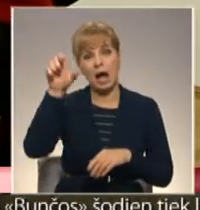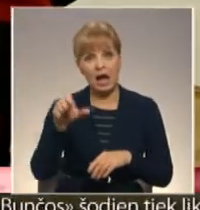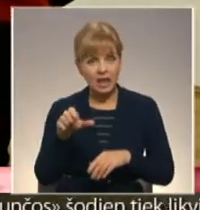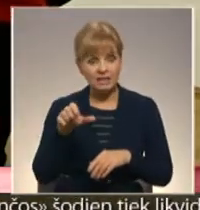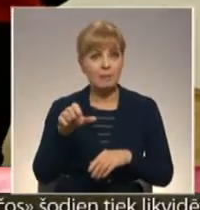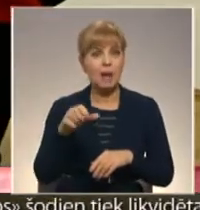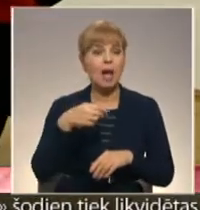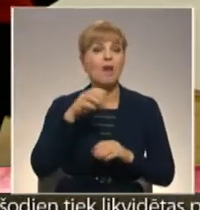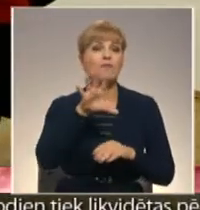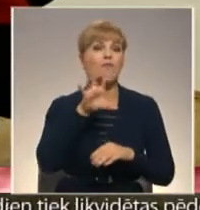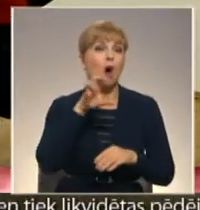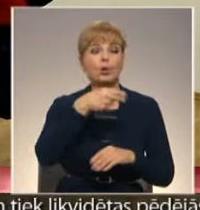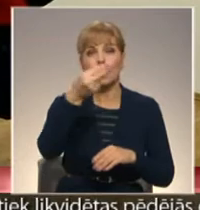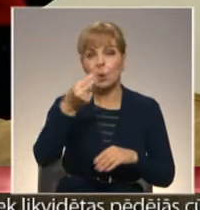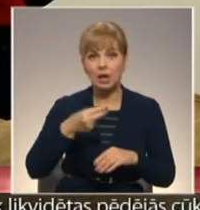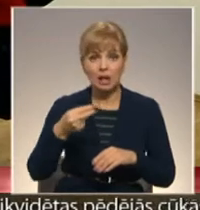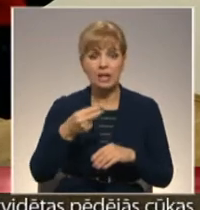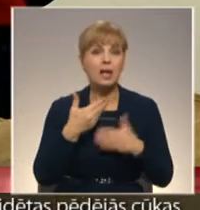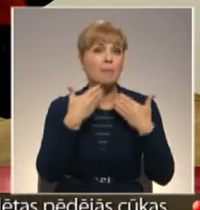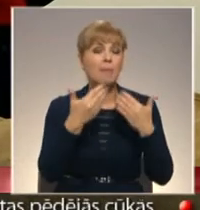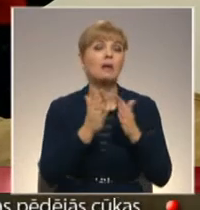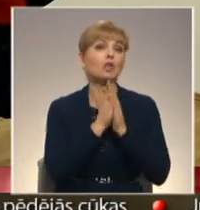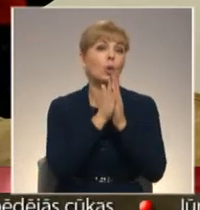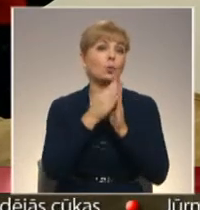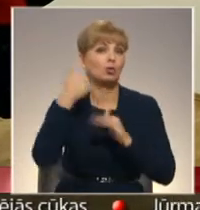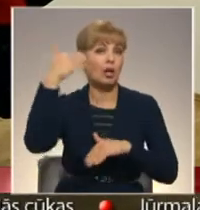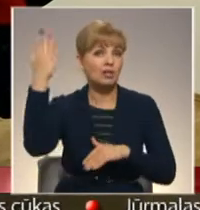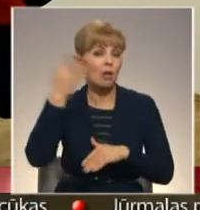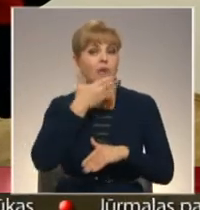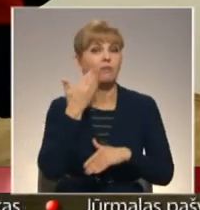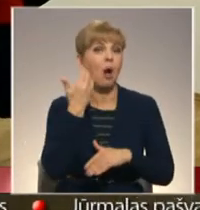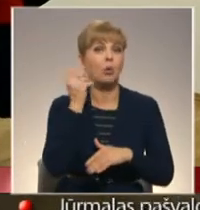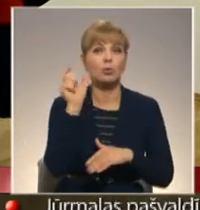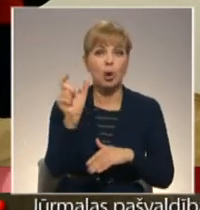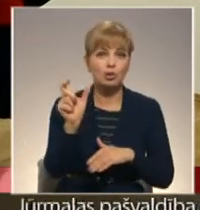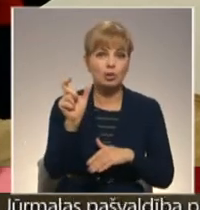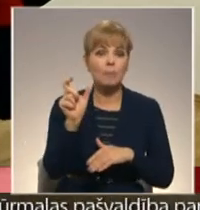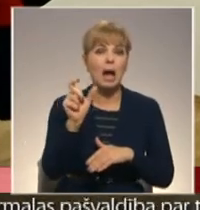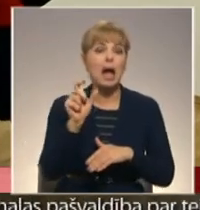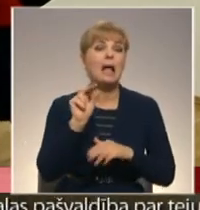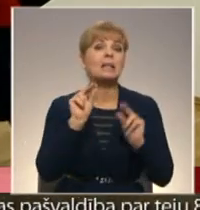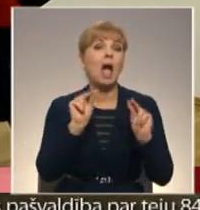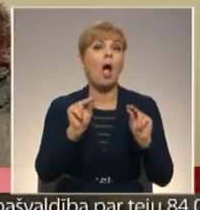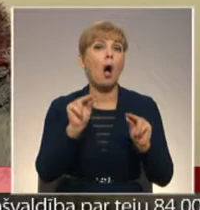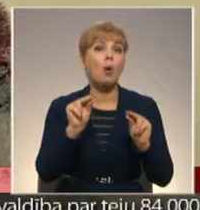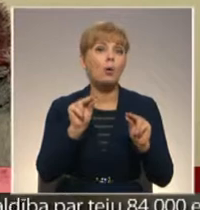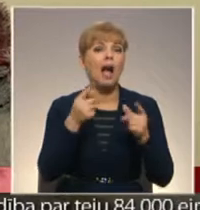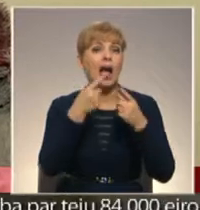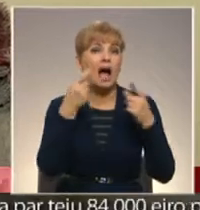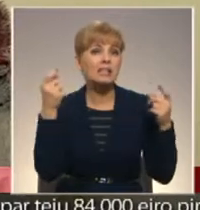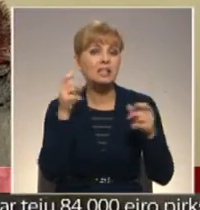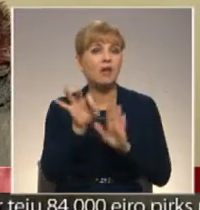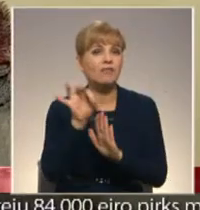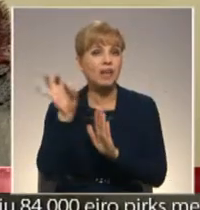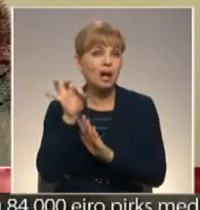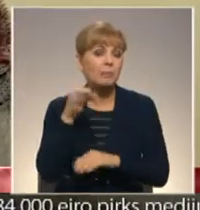Helmaņa fotogleznām, kas ir kā pateicības lūkšanas dievam, nav nosaukuma. Tas papildina teologu un filozofu atziņu fragmenti, bet